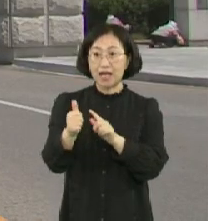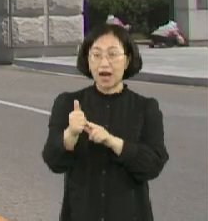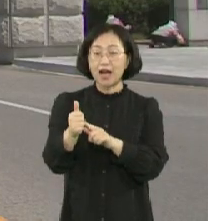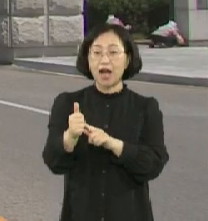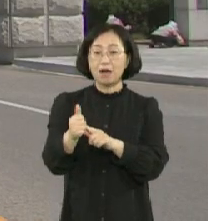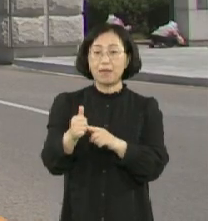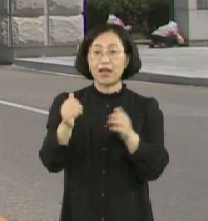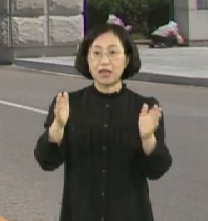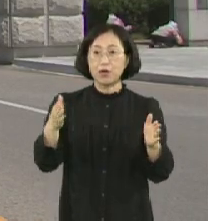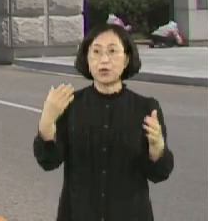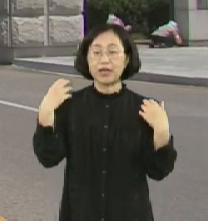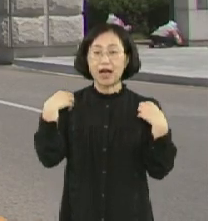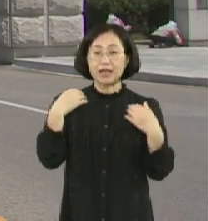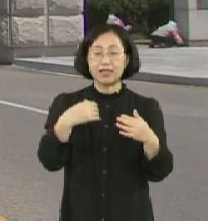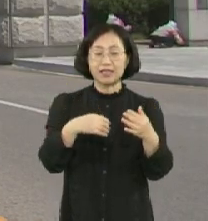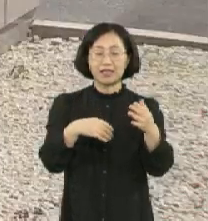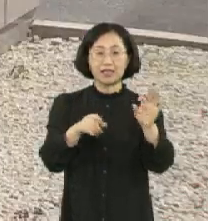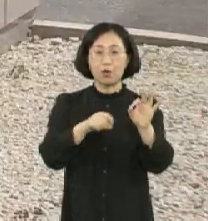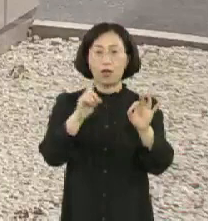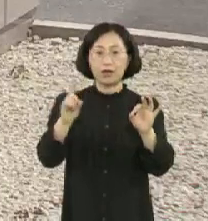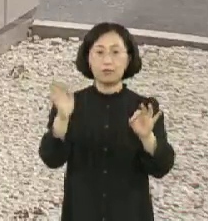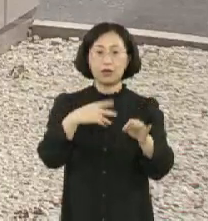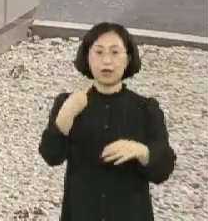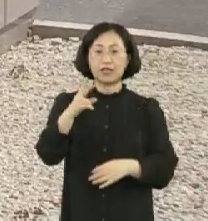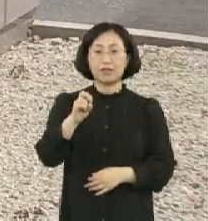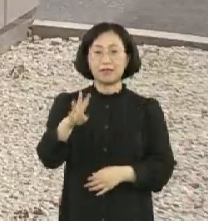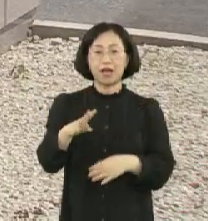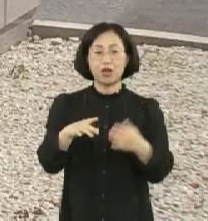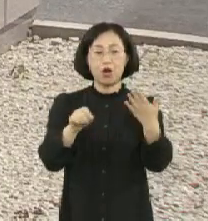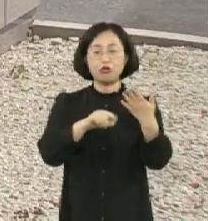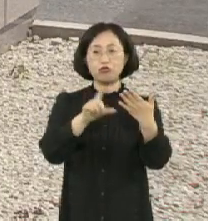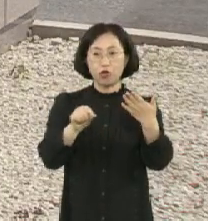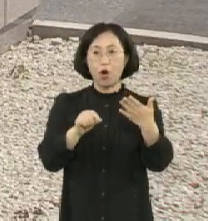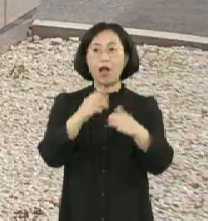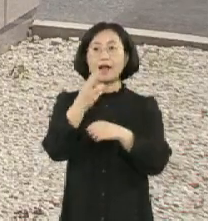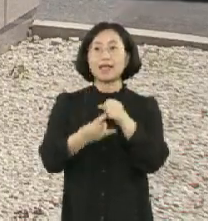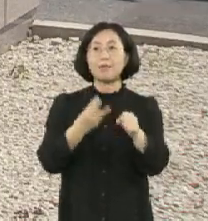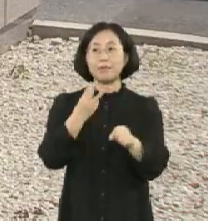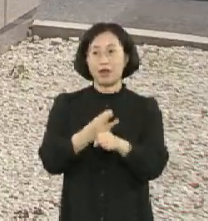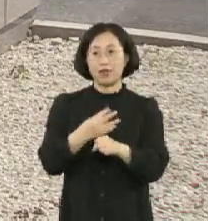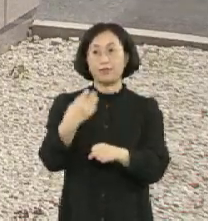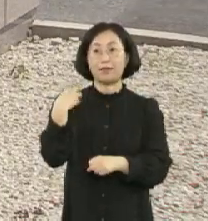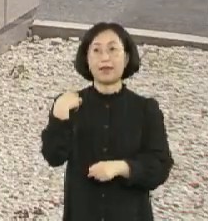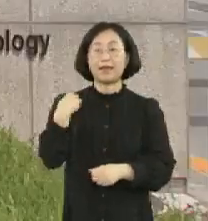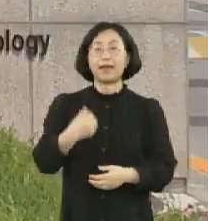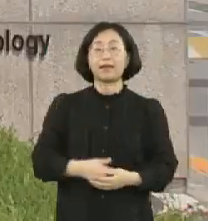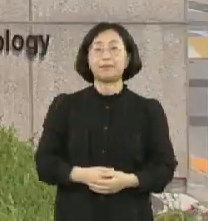임용기간 은 올해 10월 1일부터 2014년 9월까지 3년 입니다